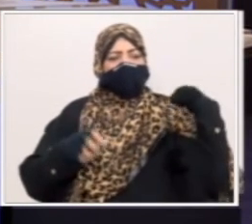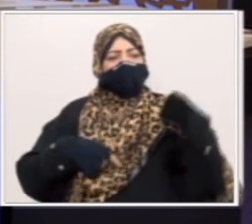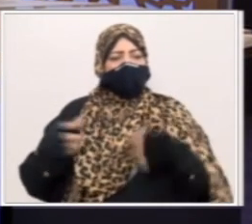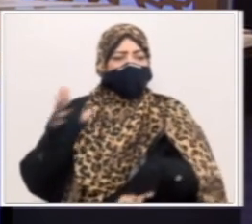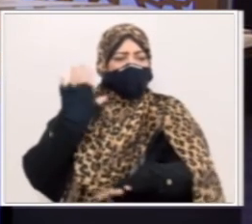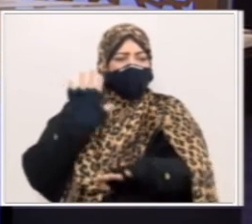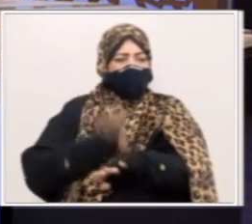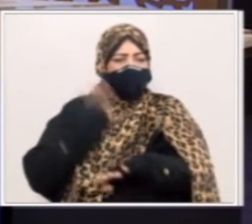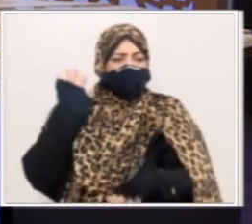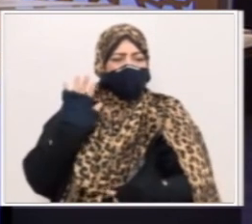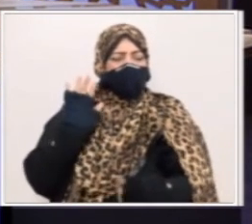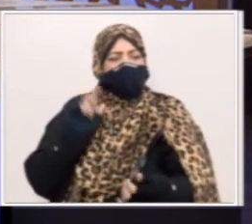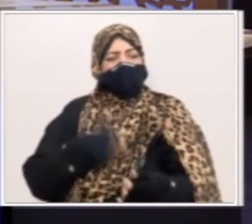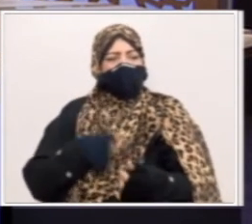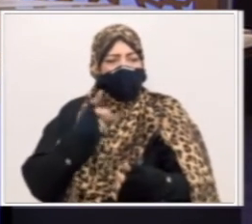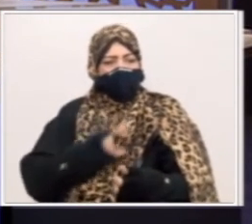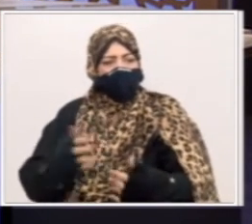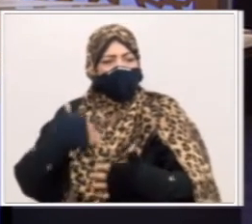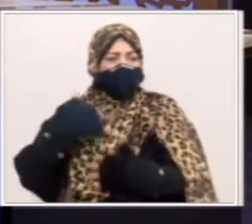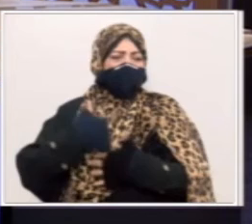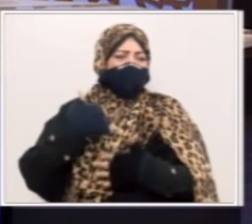هو يعني قريبا من قريب يشفى من